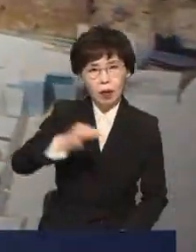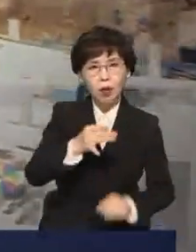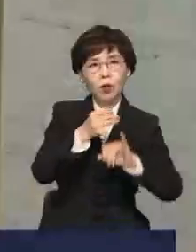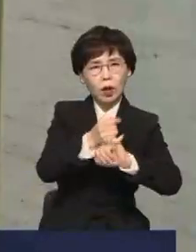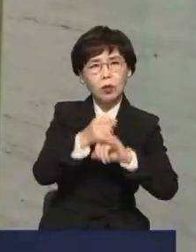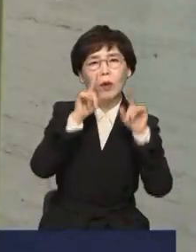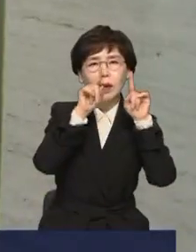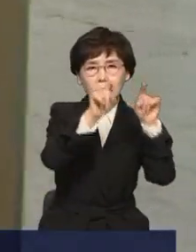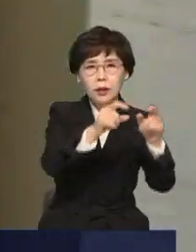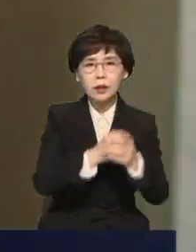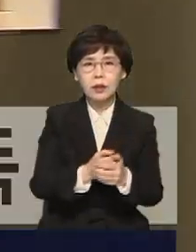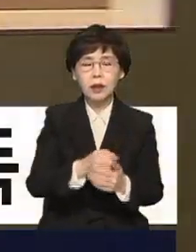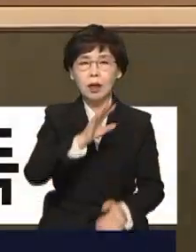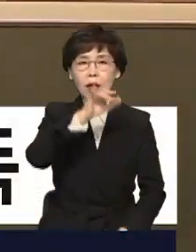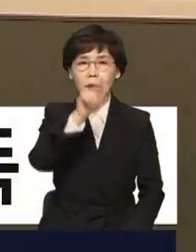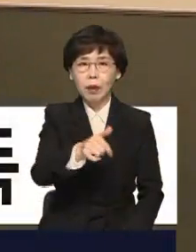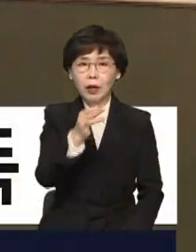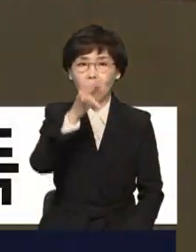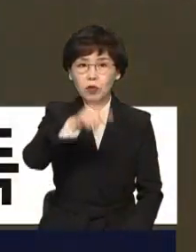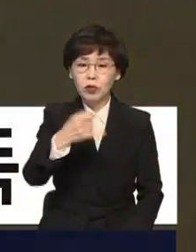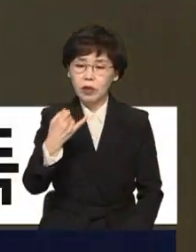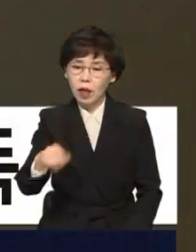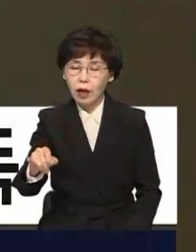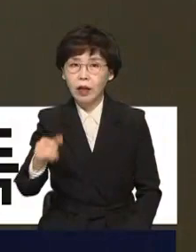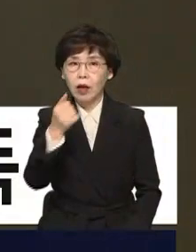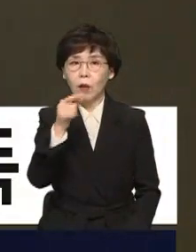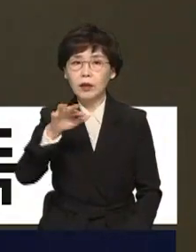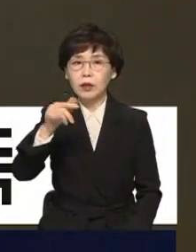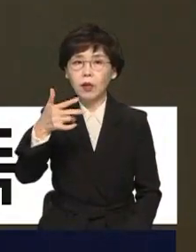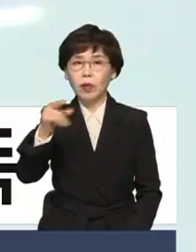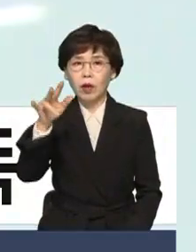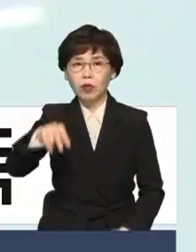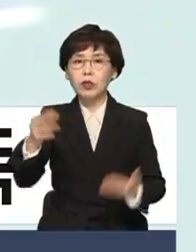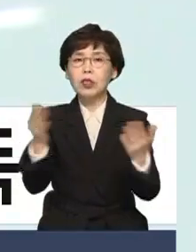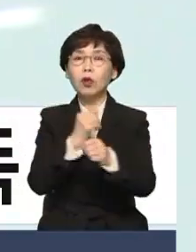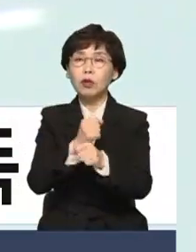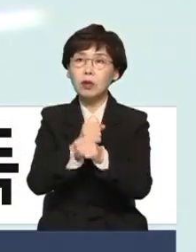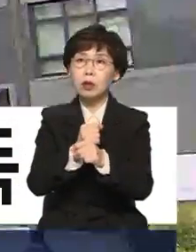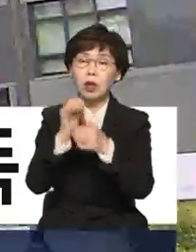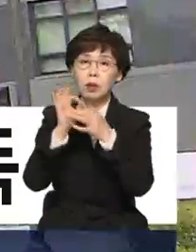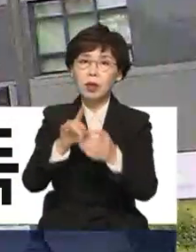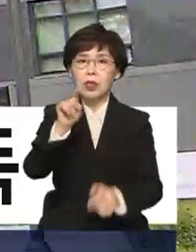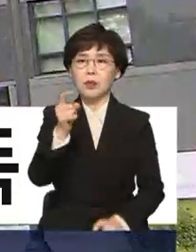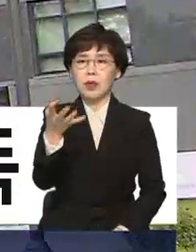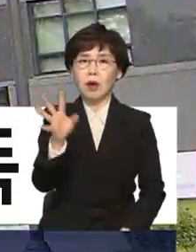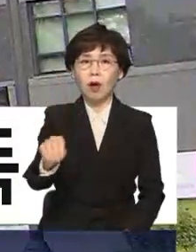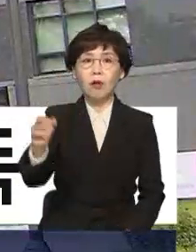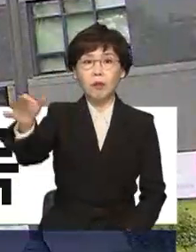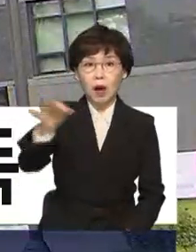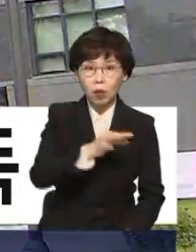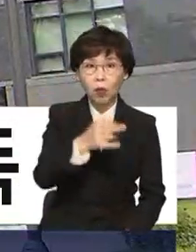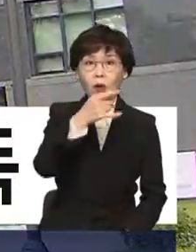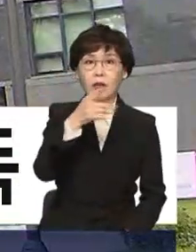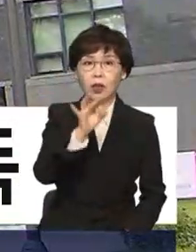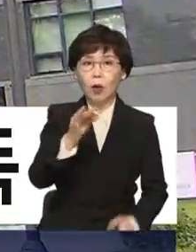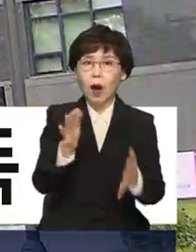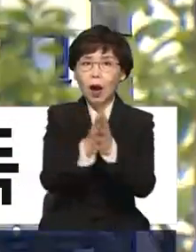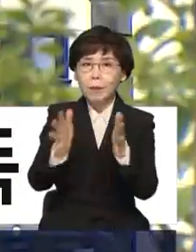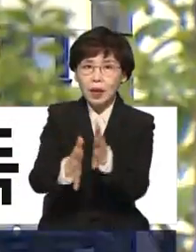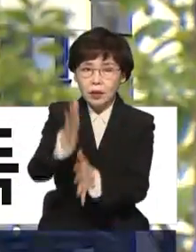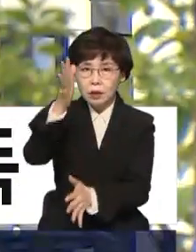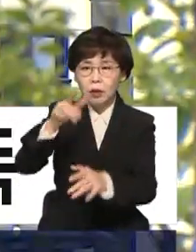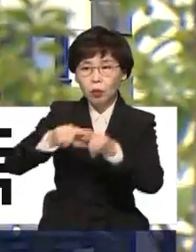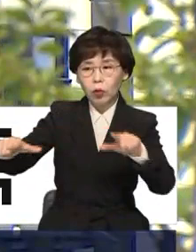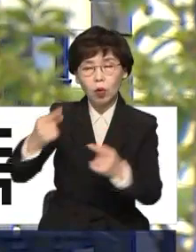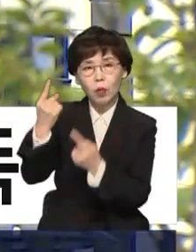있습니다. 박 전 특검의 딸이 화천대유 직원으로 재직하면서 11억 원을 받고 대장동 아파트를 시세보다 싸게